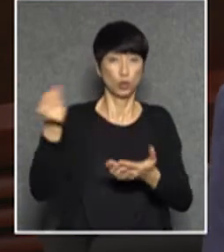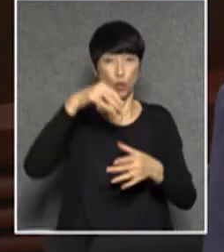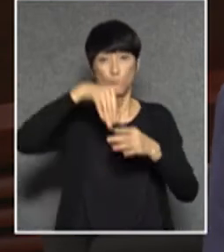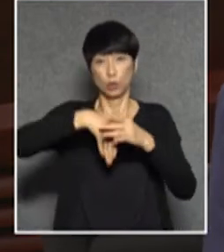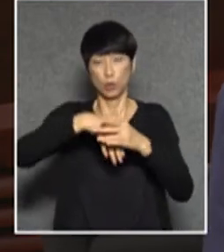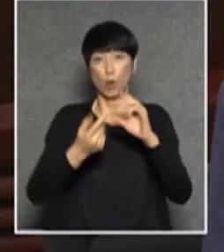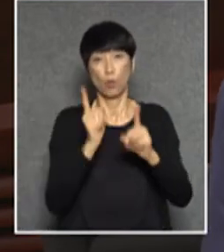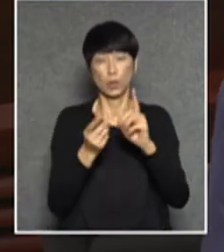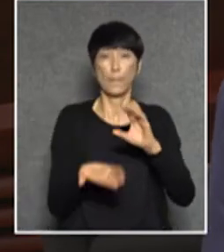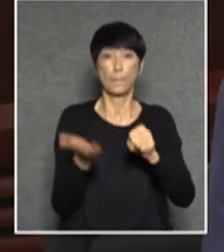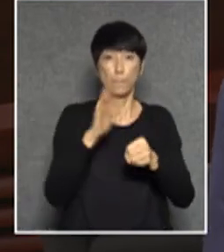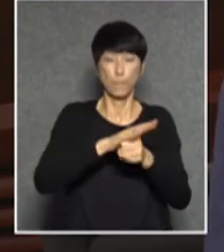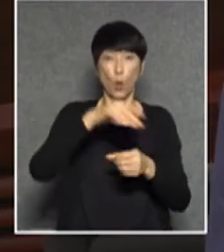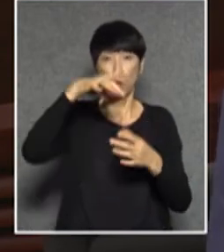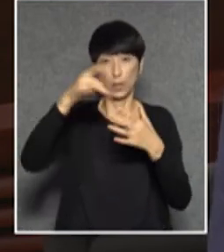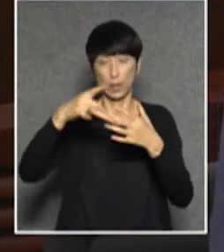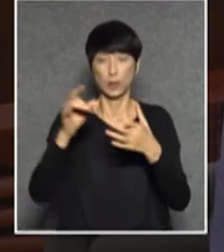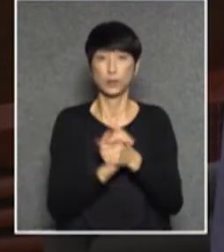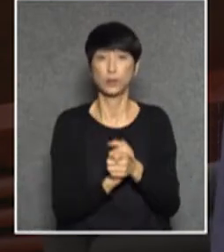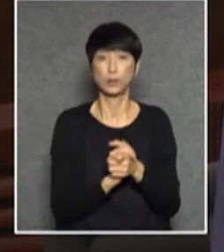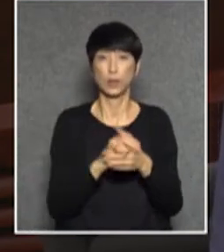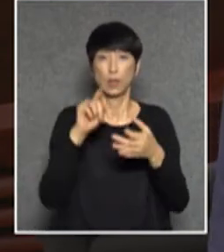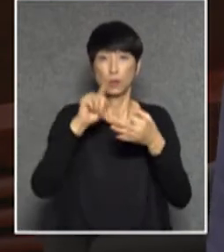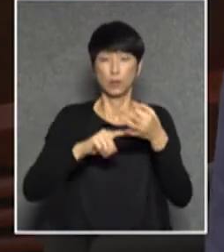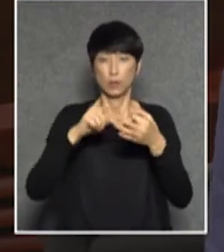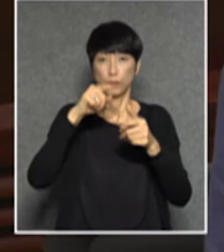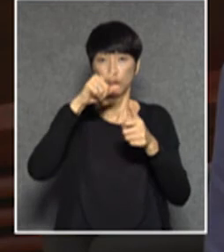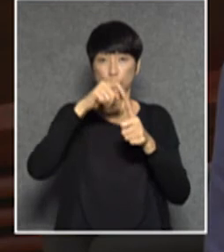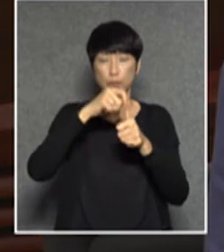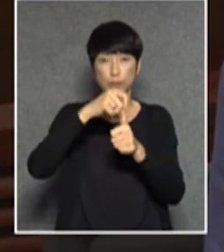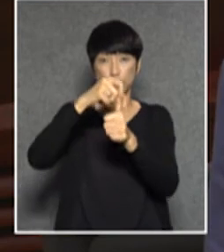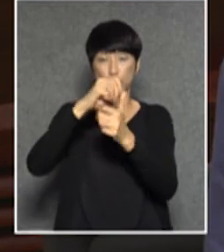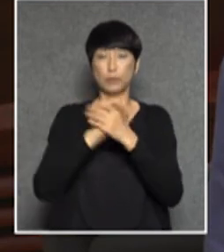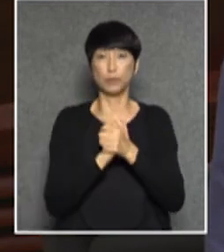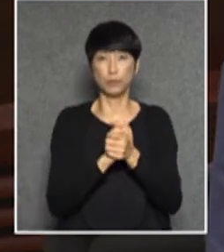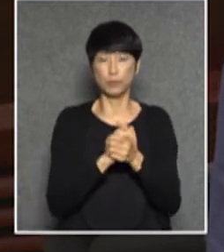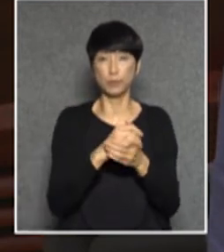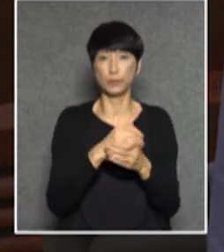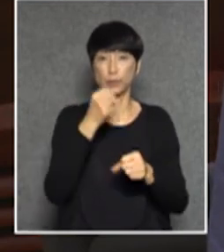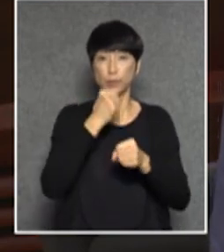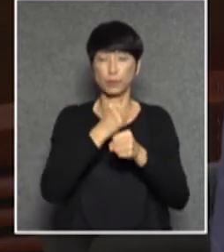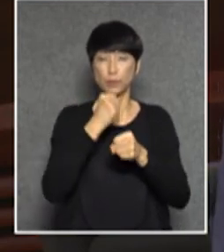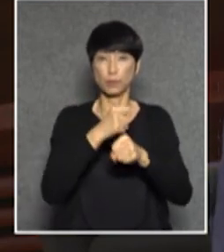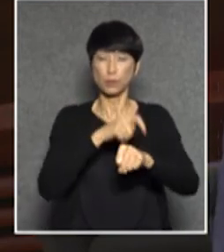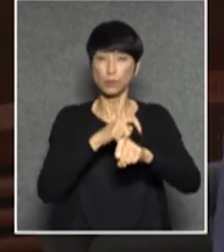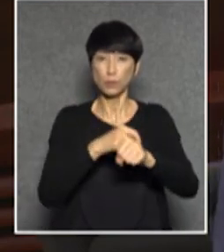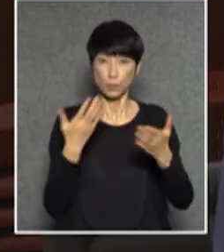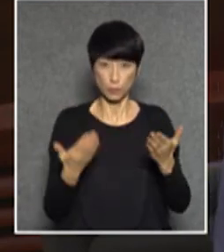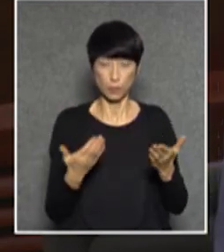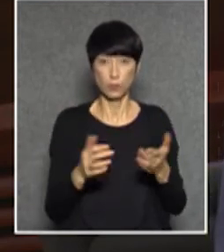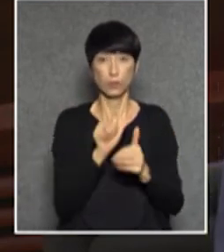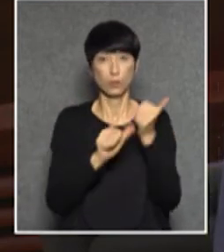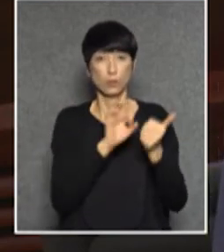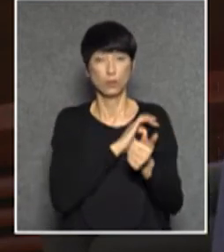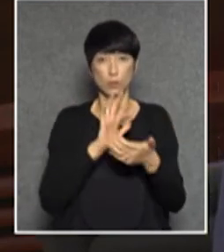制。就提名委員會的任期，我們需要考慮提名委員會的任期是否維持現時選舉委員會五